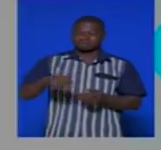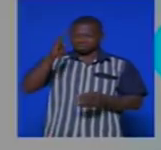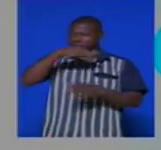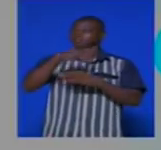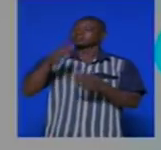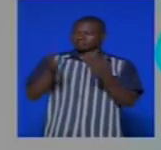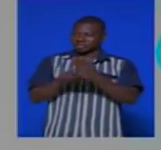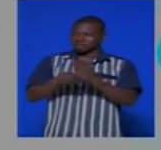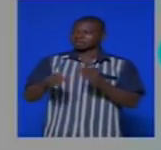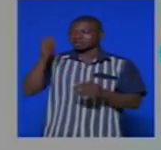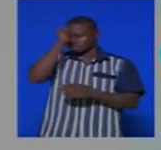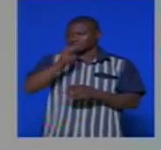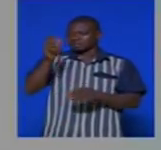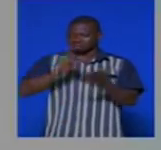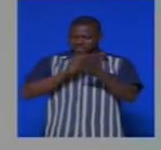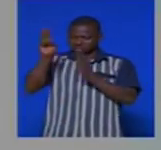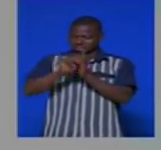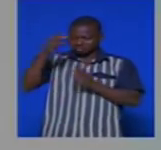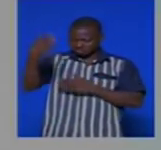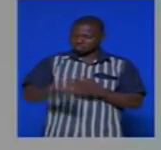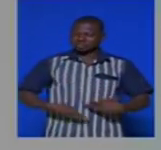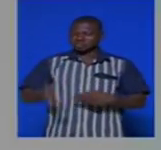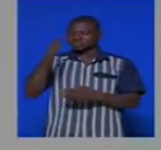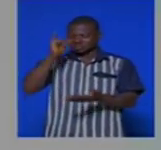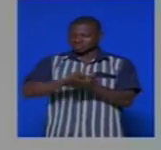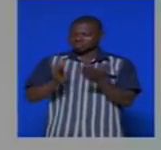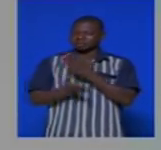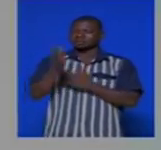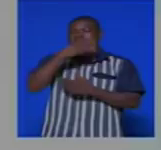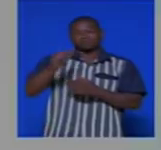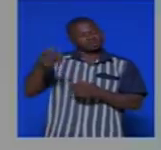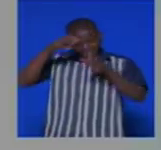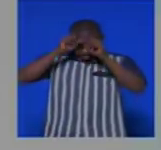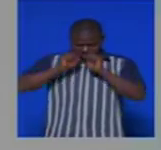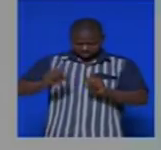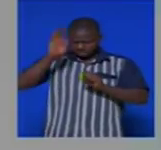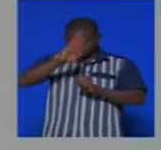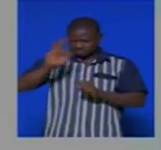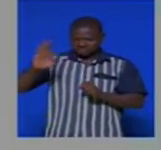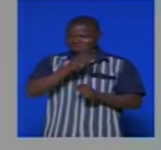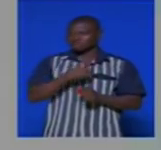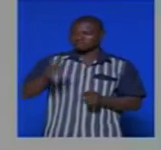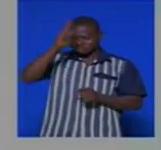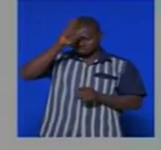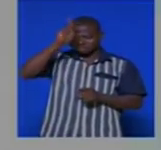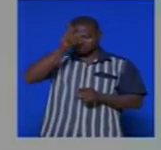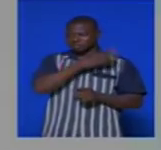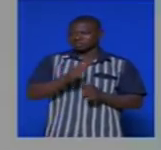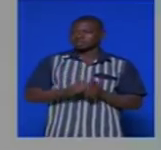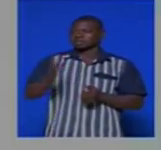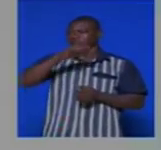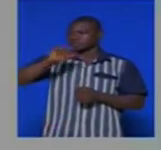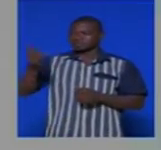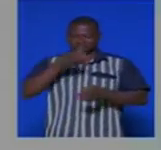été reçue ce matin par le président du FASO. Rochmar Christian Kabore et Laure Akin Olugbadé ont échangé autour de